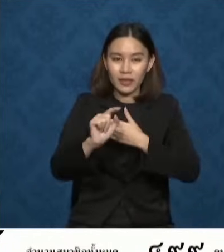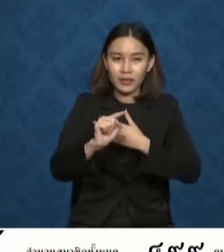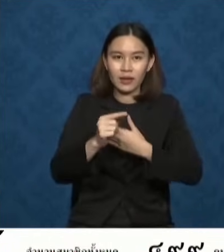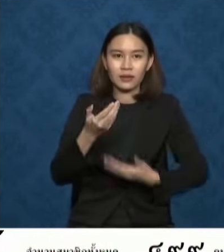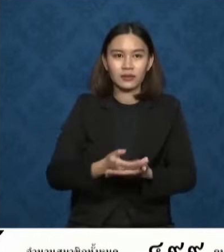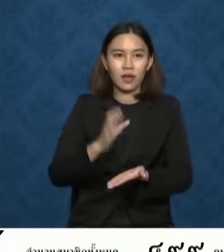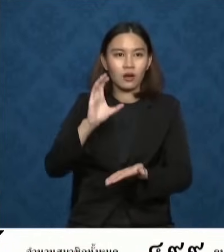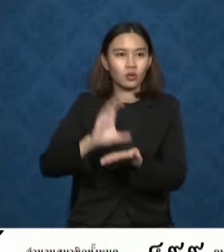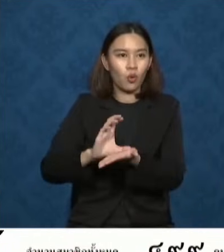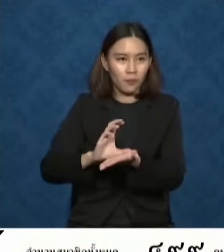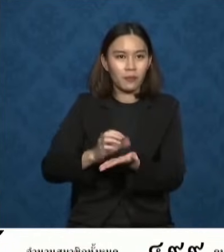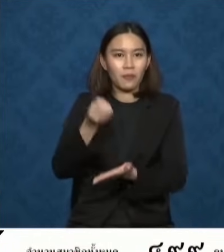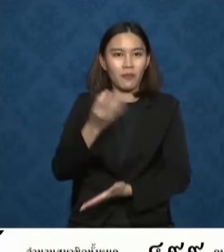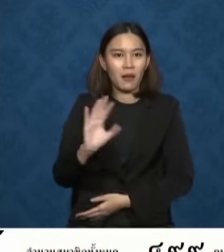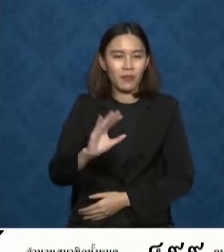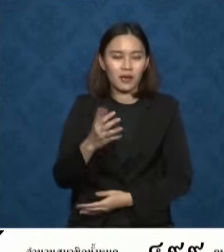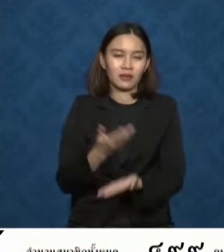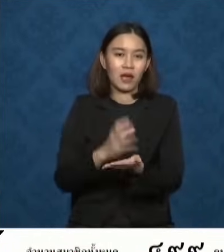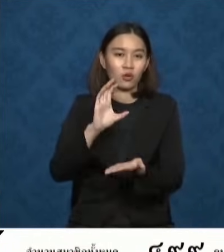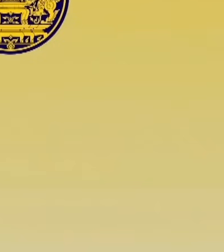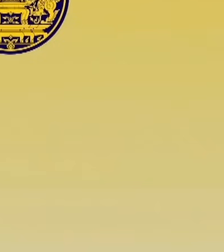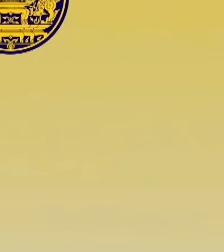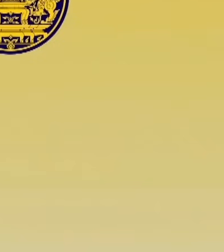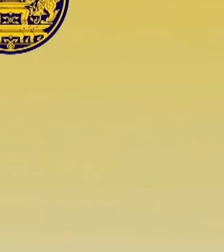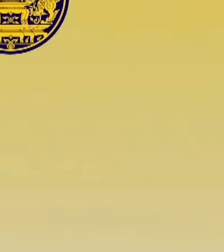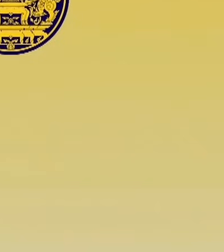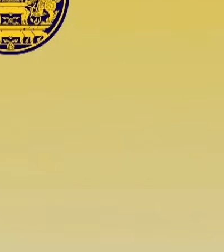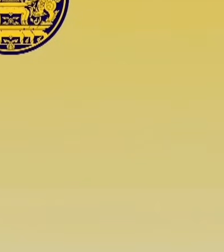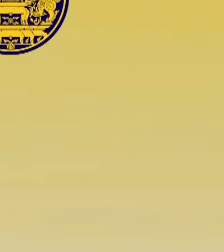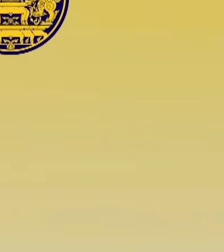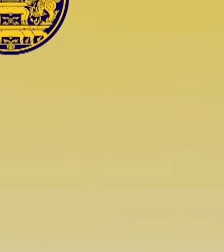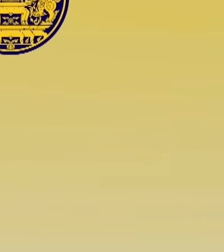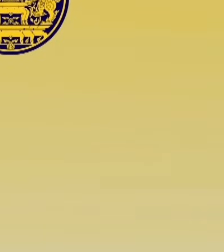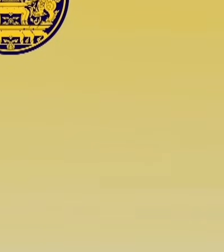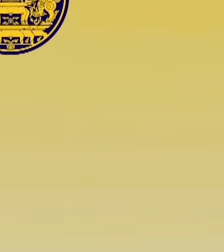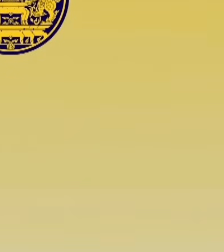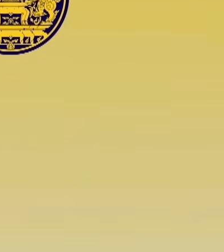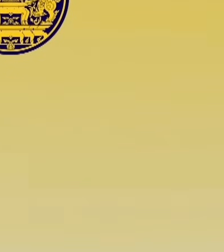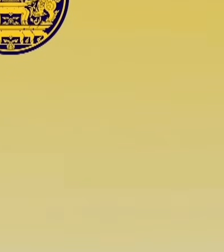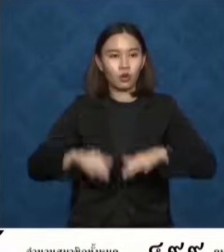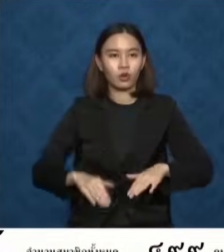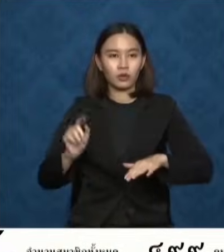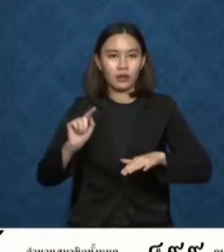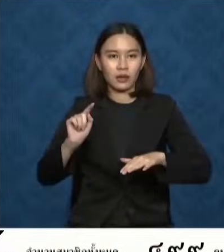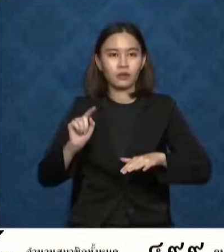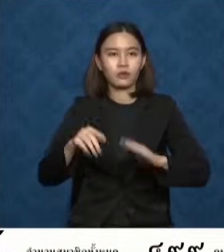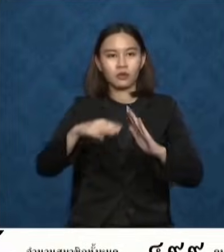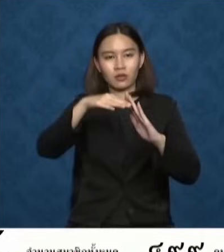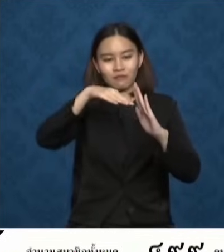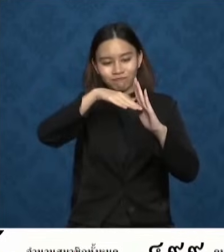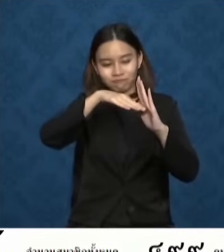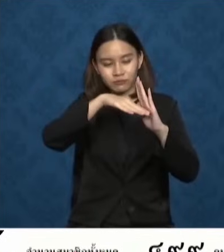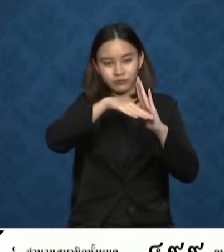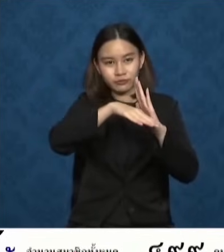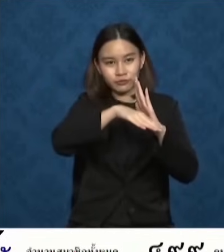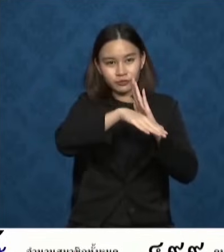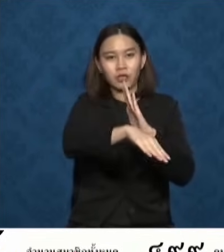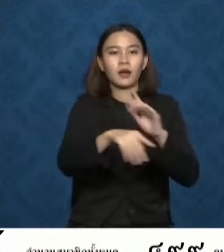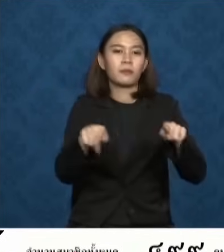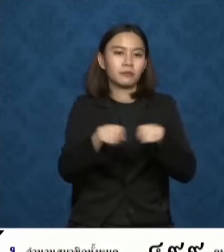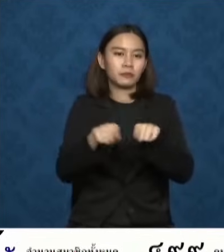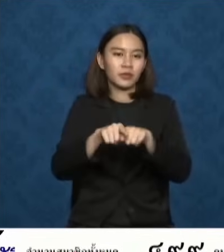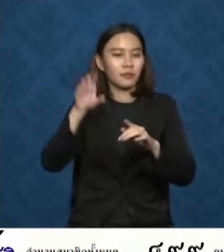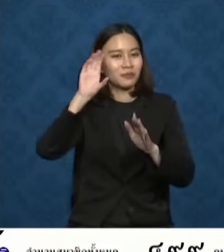งบความมั่นคงสูงนะงบทหารไม่ได้สูงนี่ลำดับอย่างที่เห็นเนี่ย